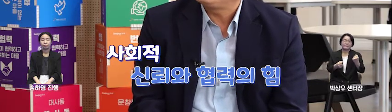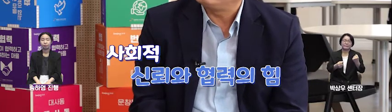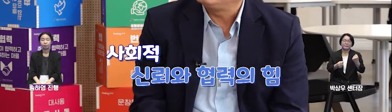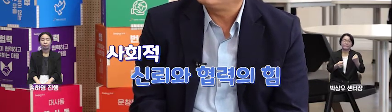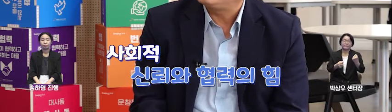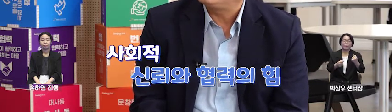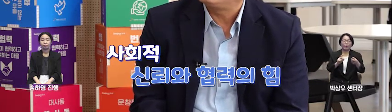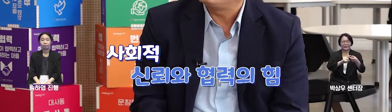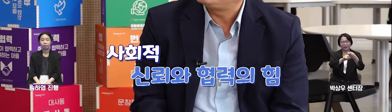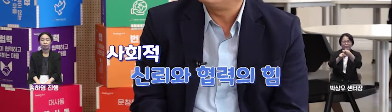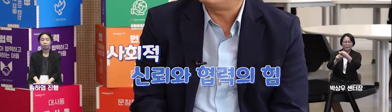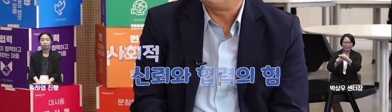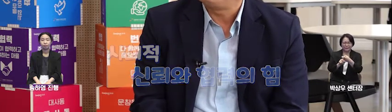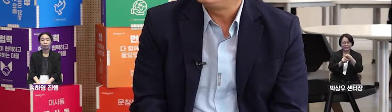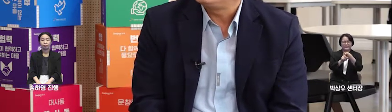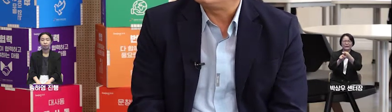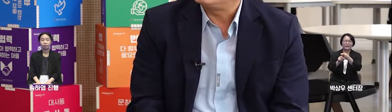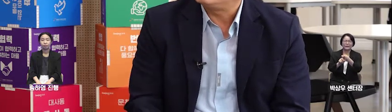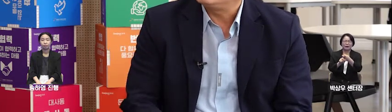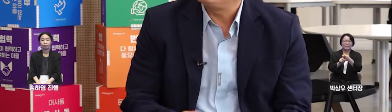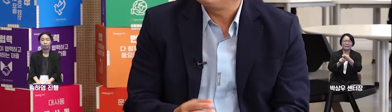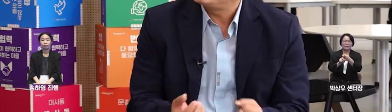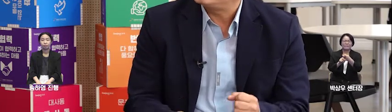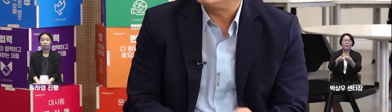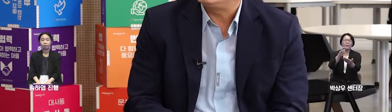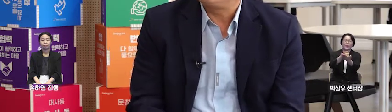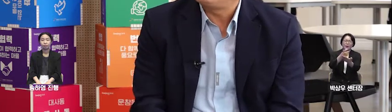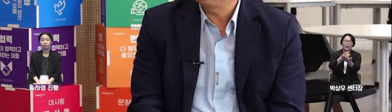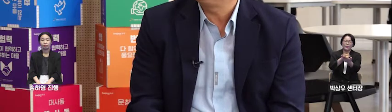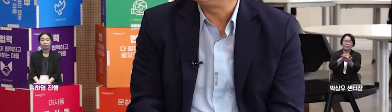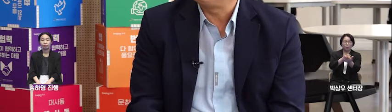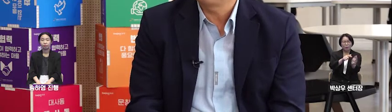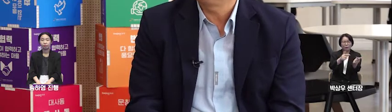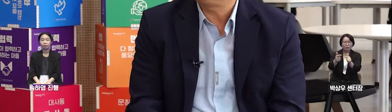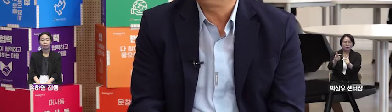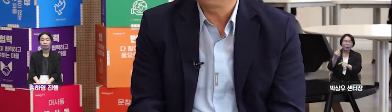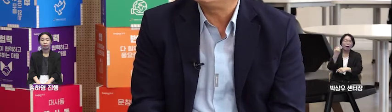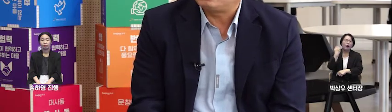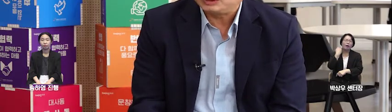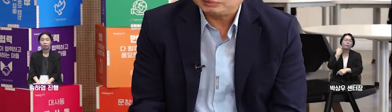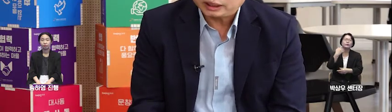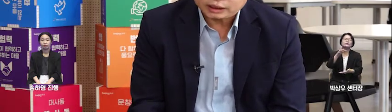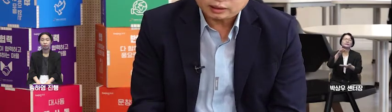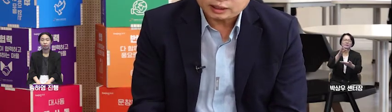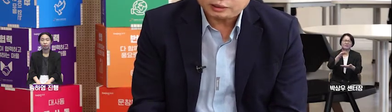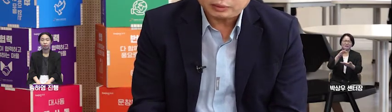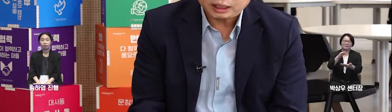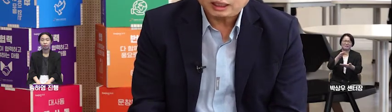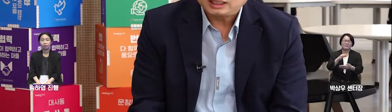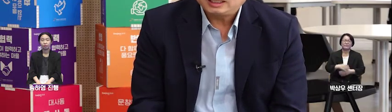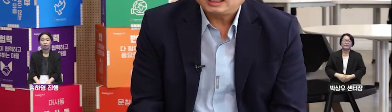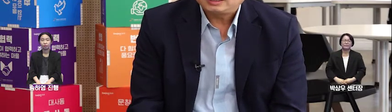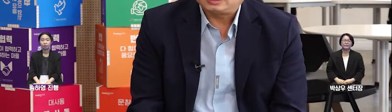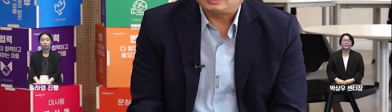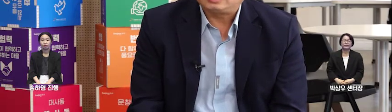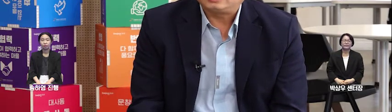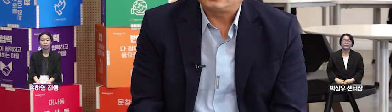호혜, 연대, 또 규범, 이러한 보이지 않는 무형의 자산이라고 보시면 되실 것 같습니다.